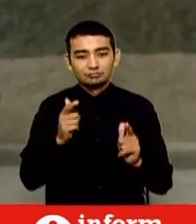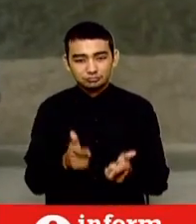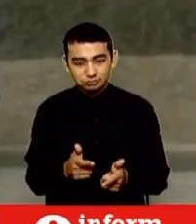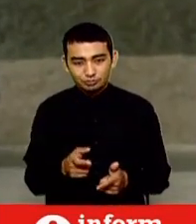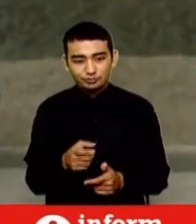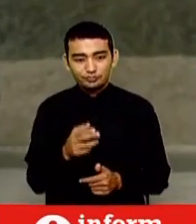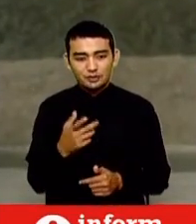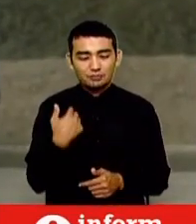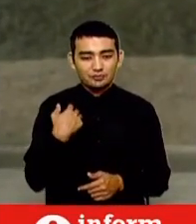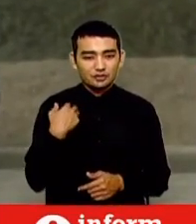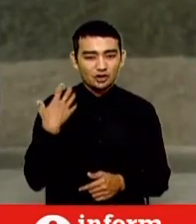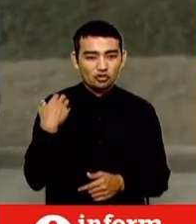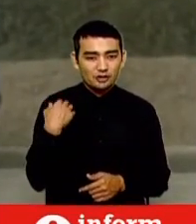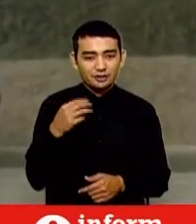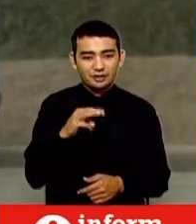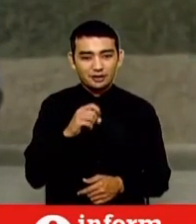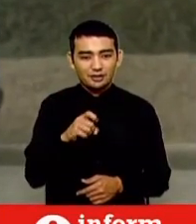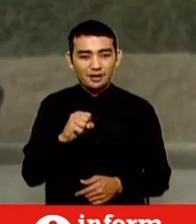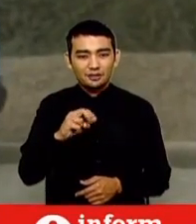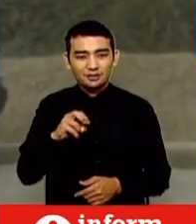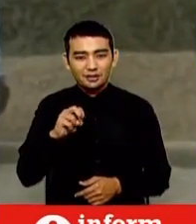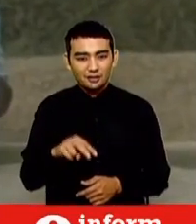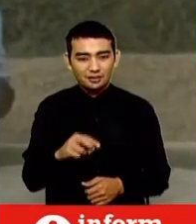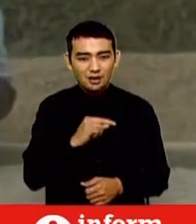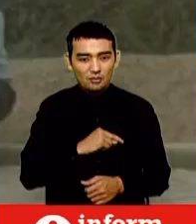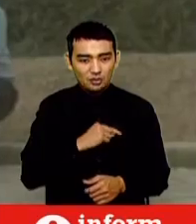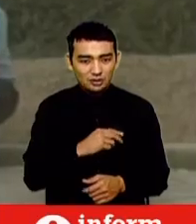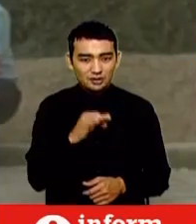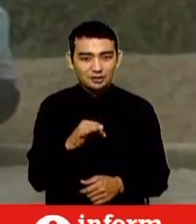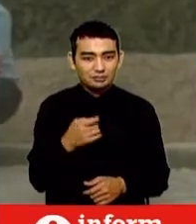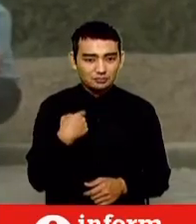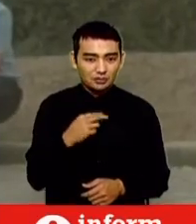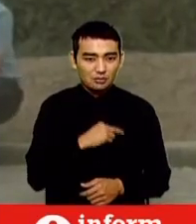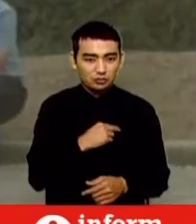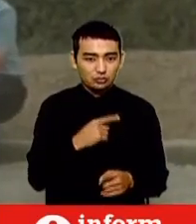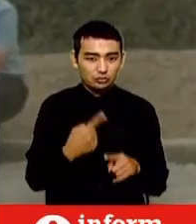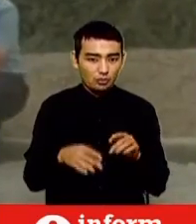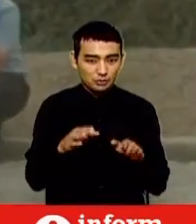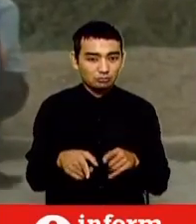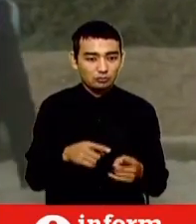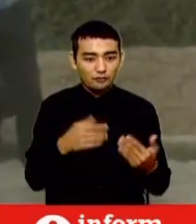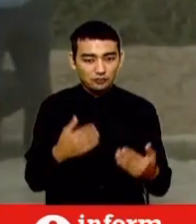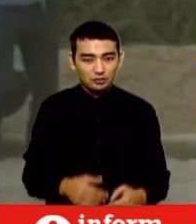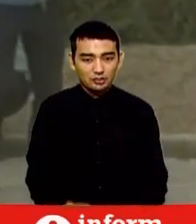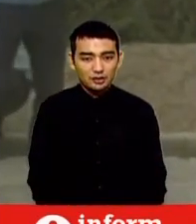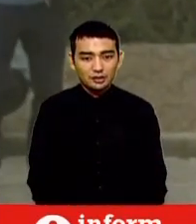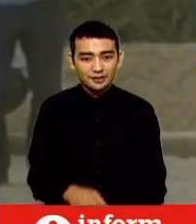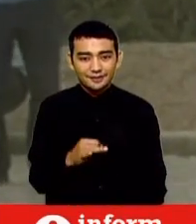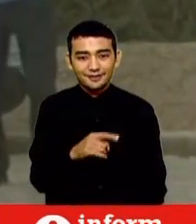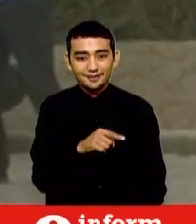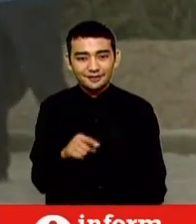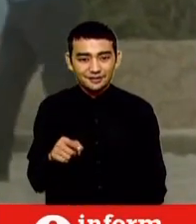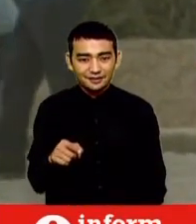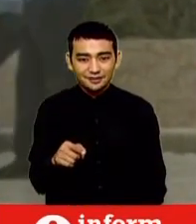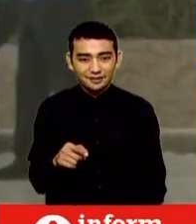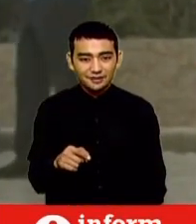қазір начальник техотделдің жұмысын берді әділінде. Мен соған қайдымын жұмыс істеп отырмын деп. Олар